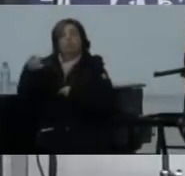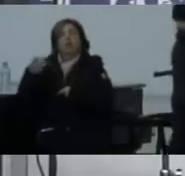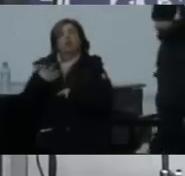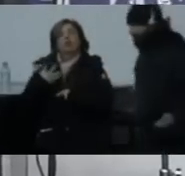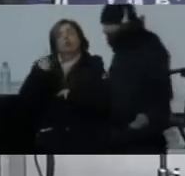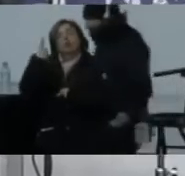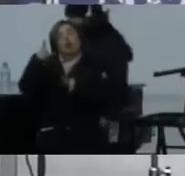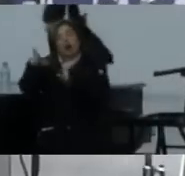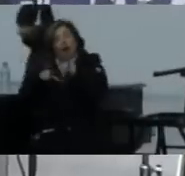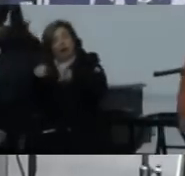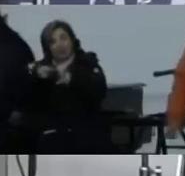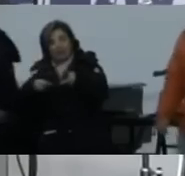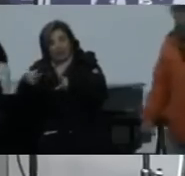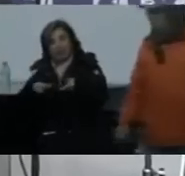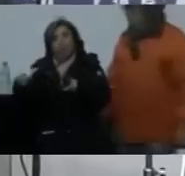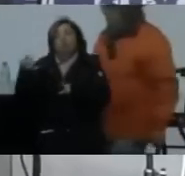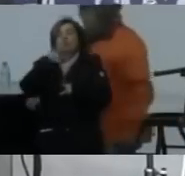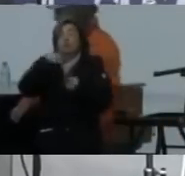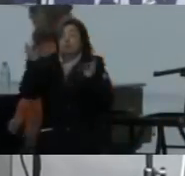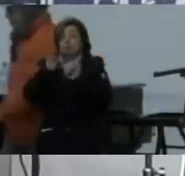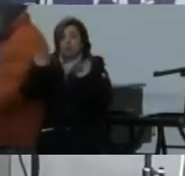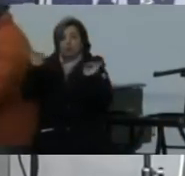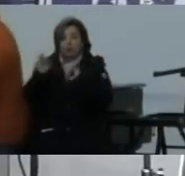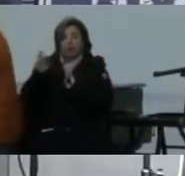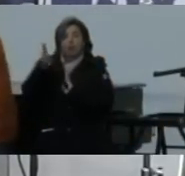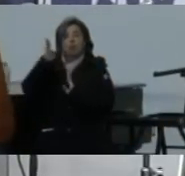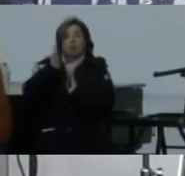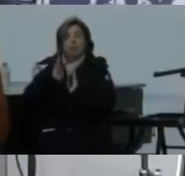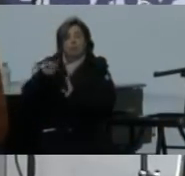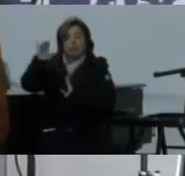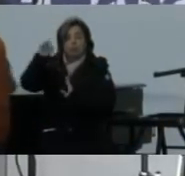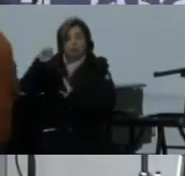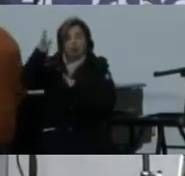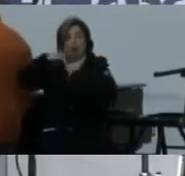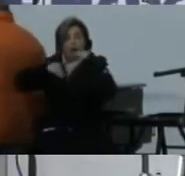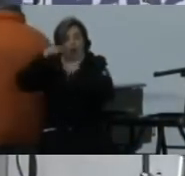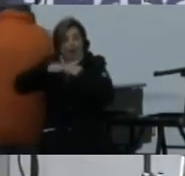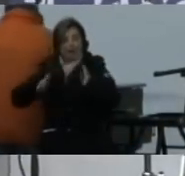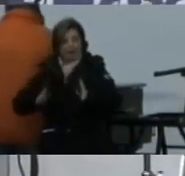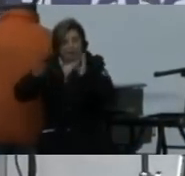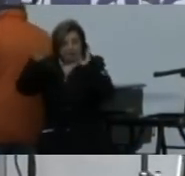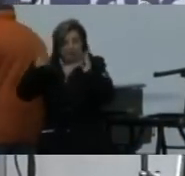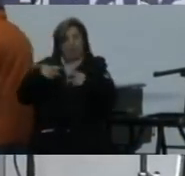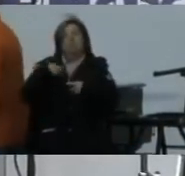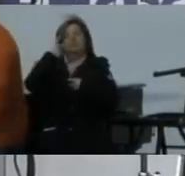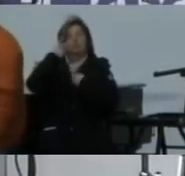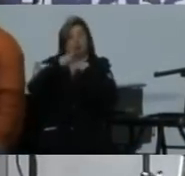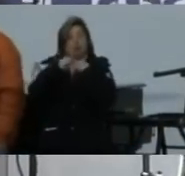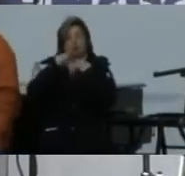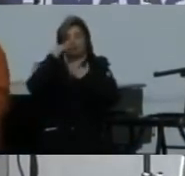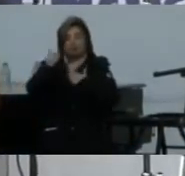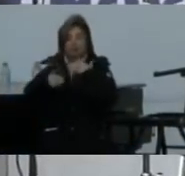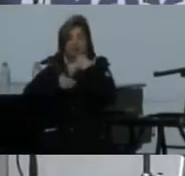bioedilizia. Dobbiamo andare avanti, pensare veramente in un altro modo, mandare a casa, in una casa che la